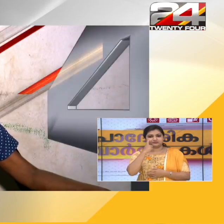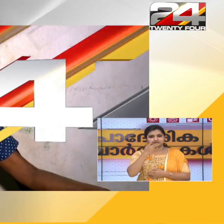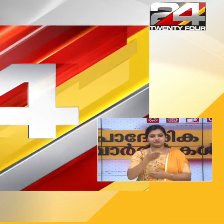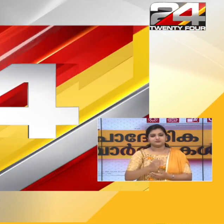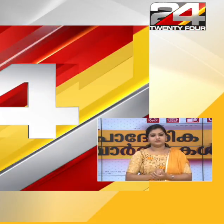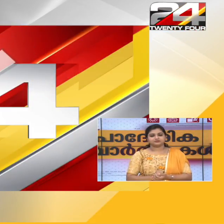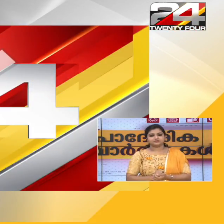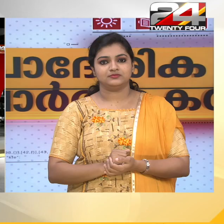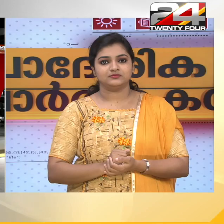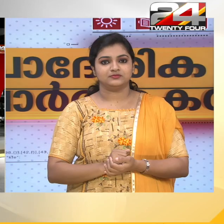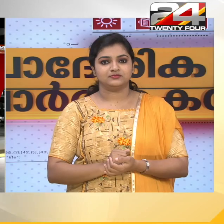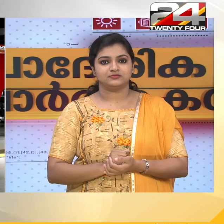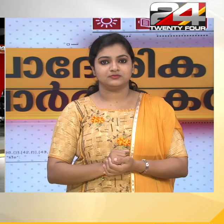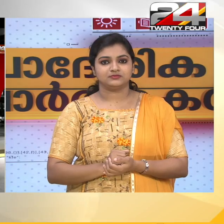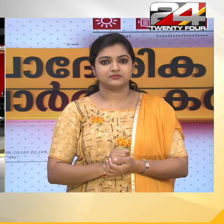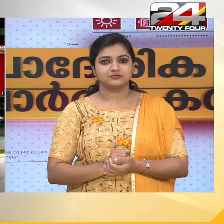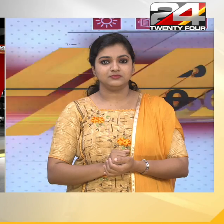കൊച്ചി.